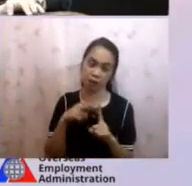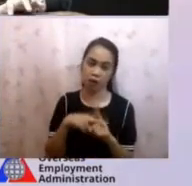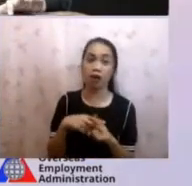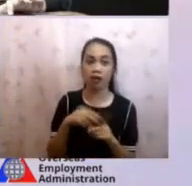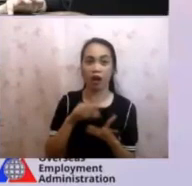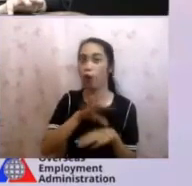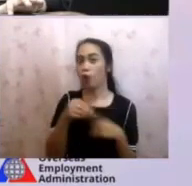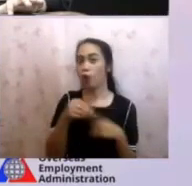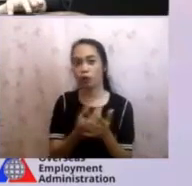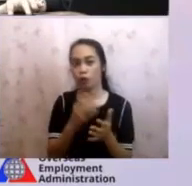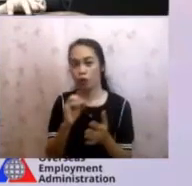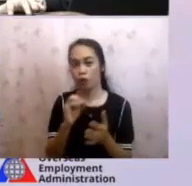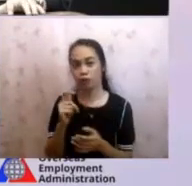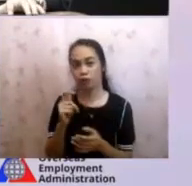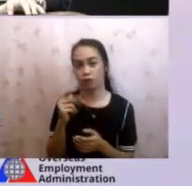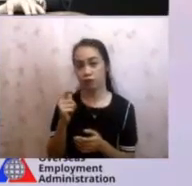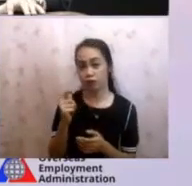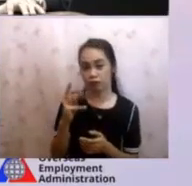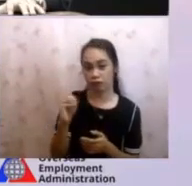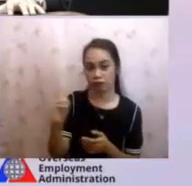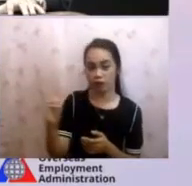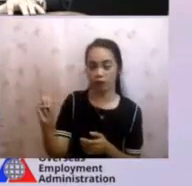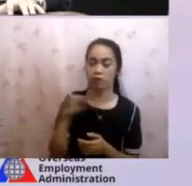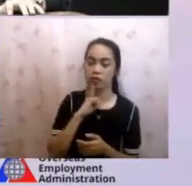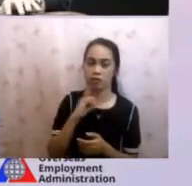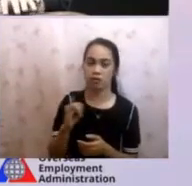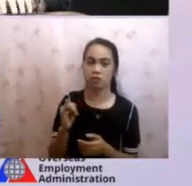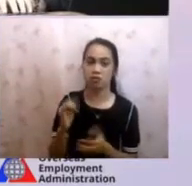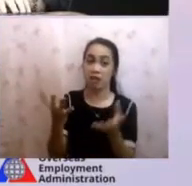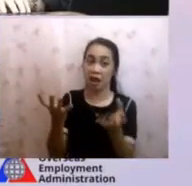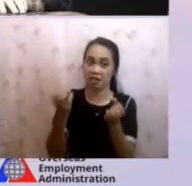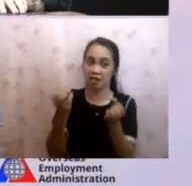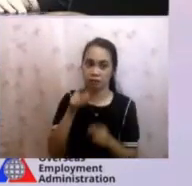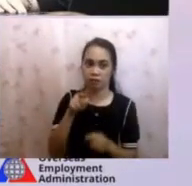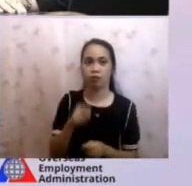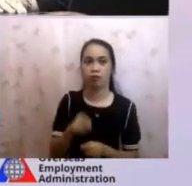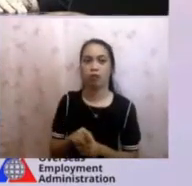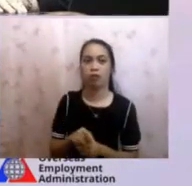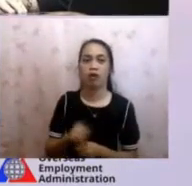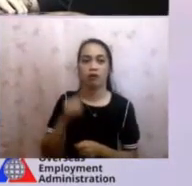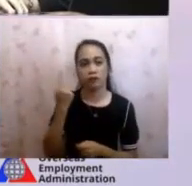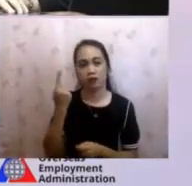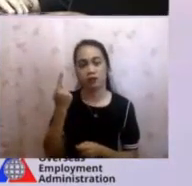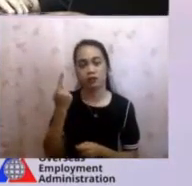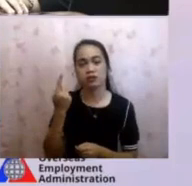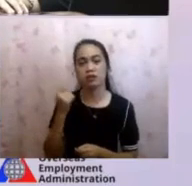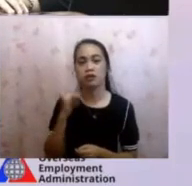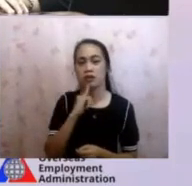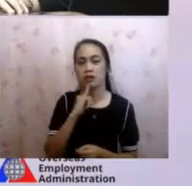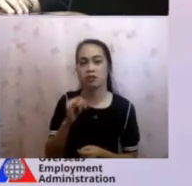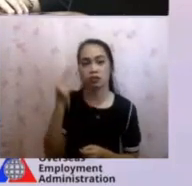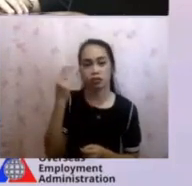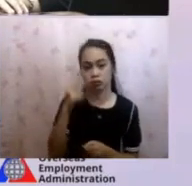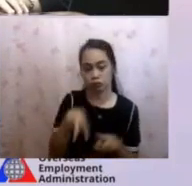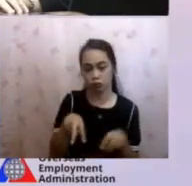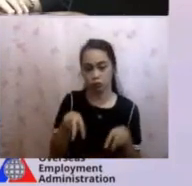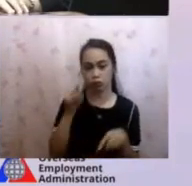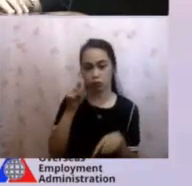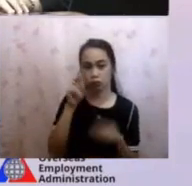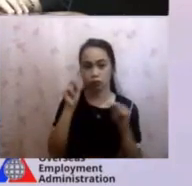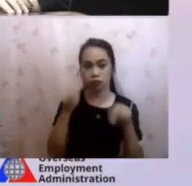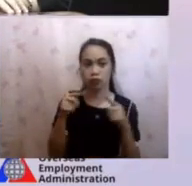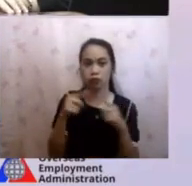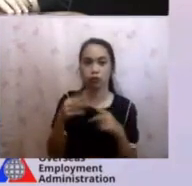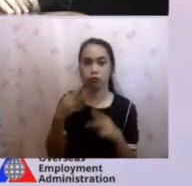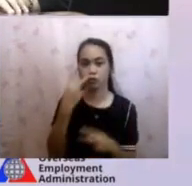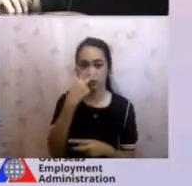number one nga imuhang i-consider is the salary. O kasi ito'y mas dako of